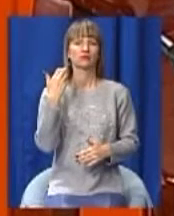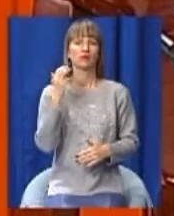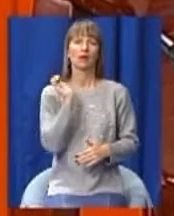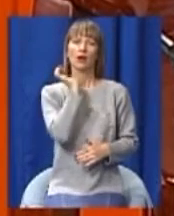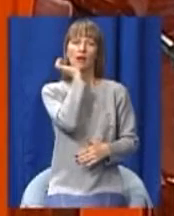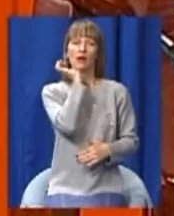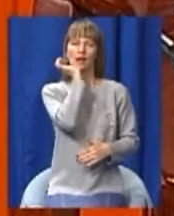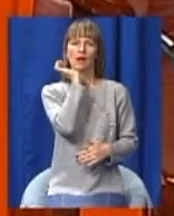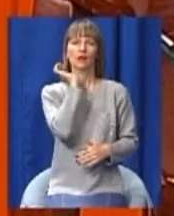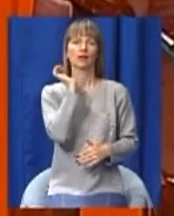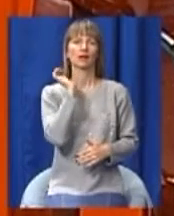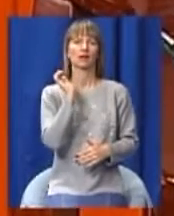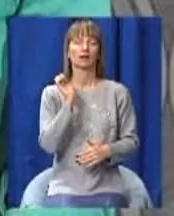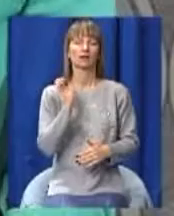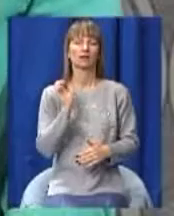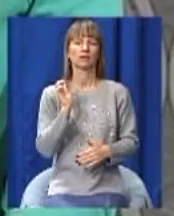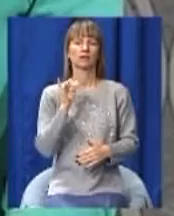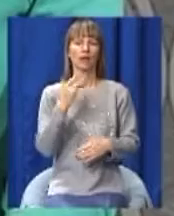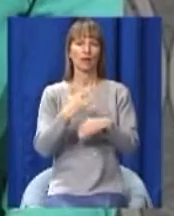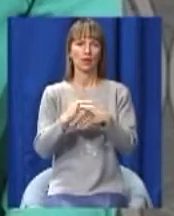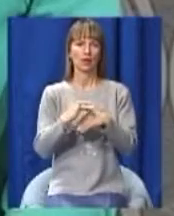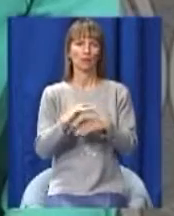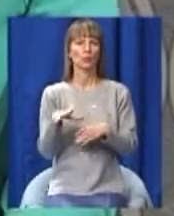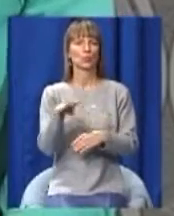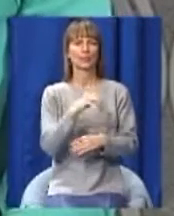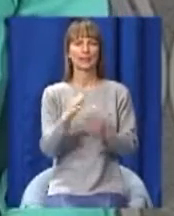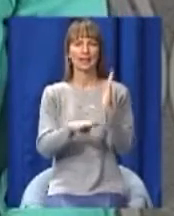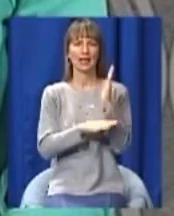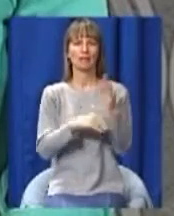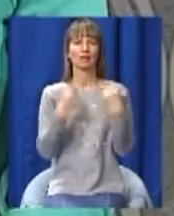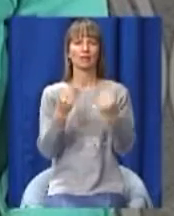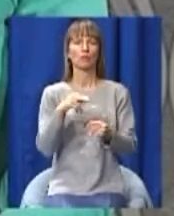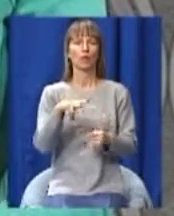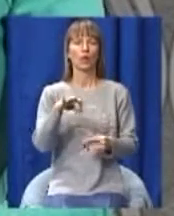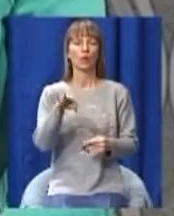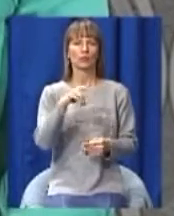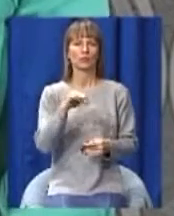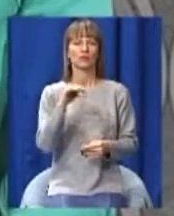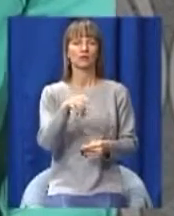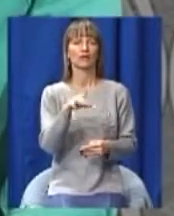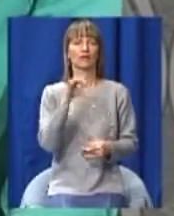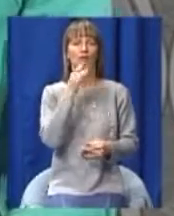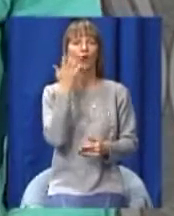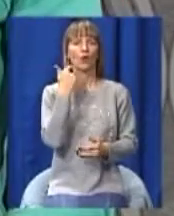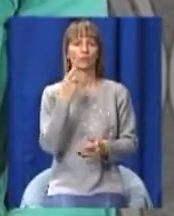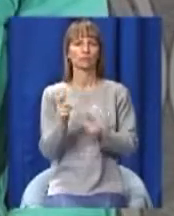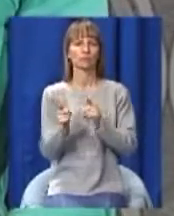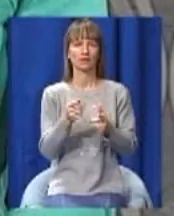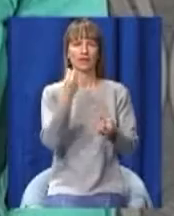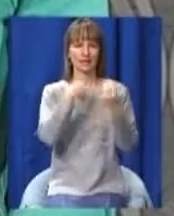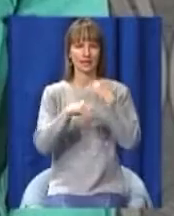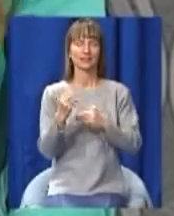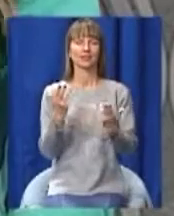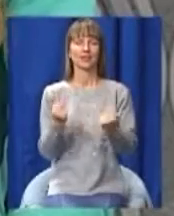оріх і абрикос. Усі дерева, які дають плоди, так? Да. Ти, напевно, щоразу, коли вони дозрівають, їси ці плоди.